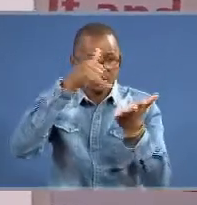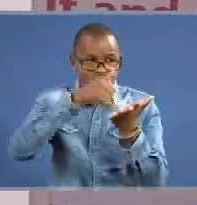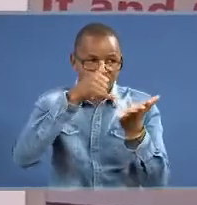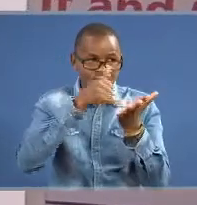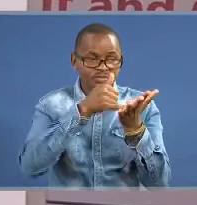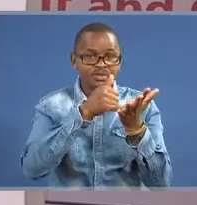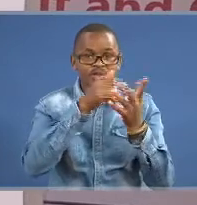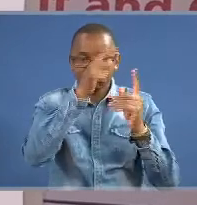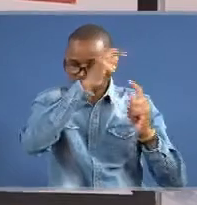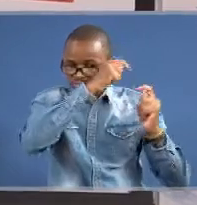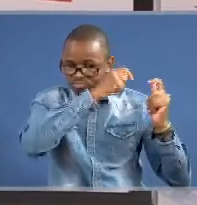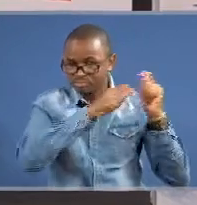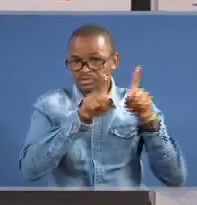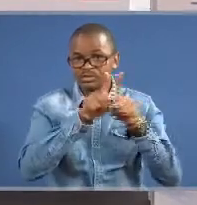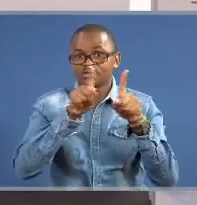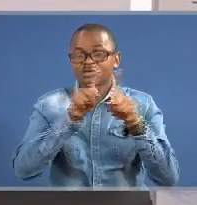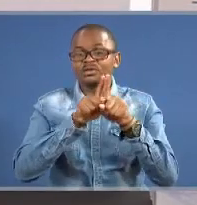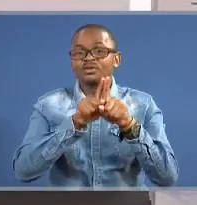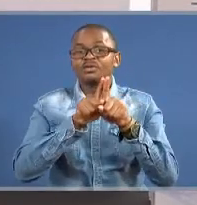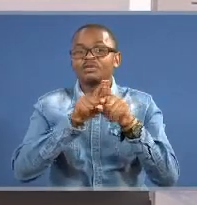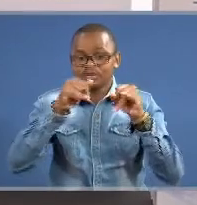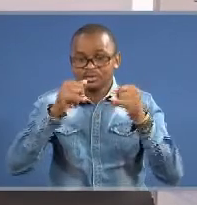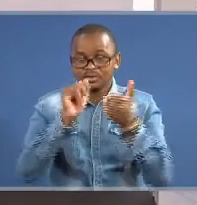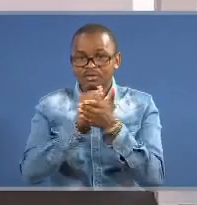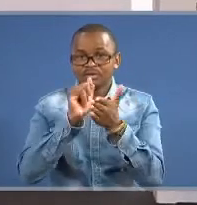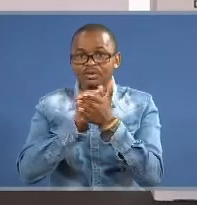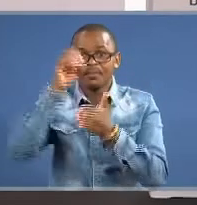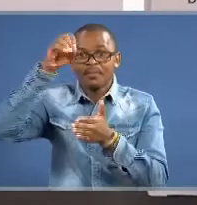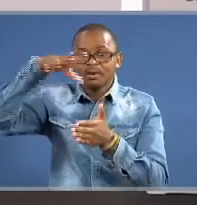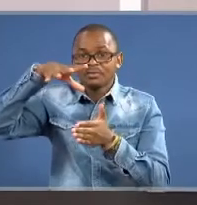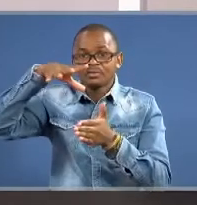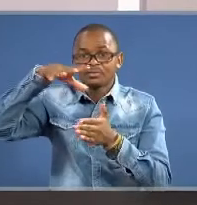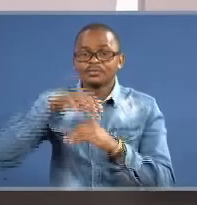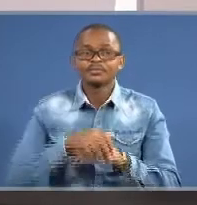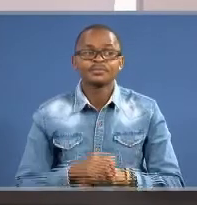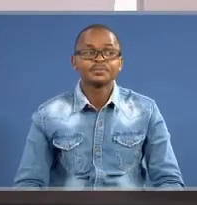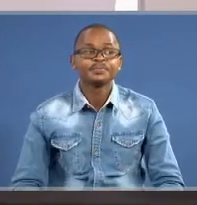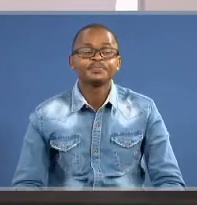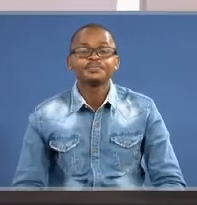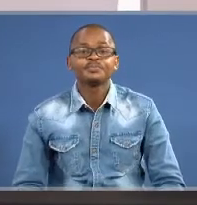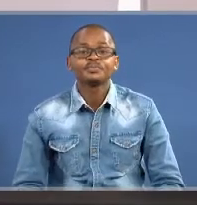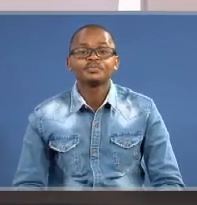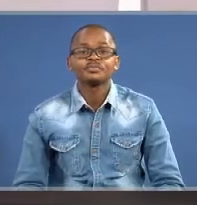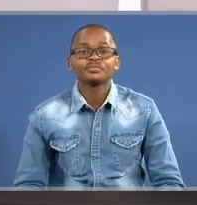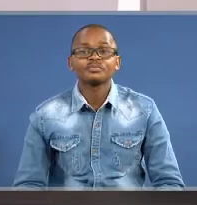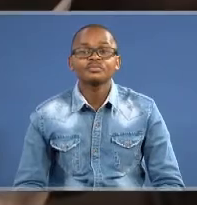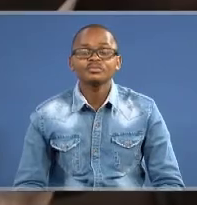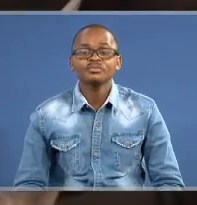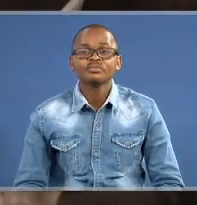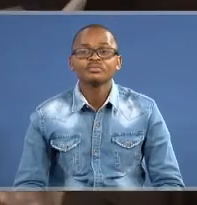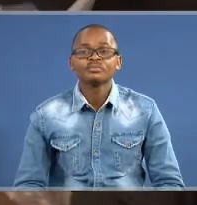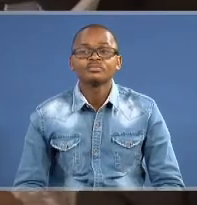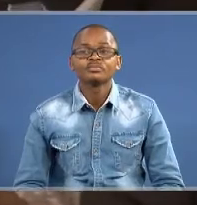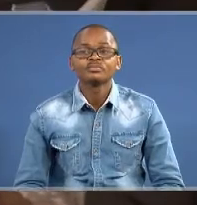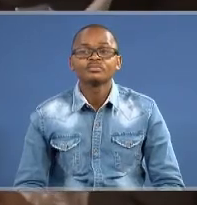wa kitamaduni na pia miundombinu kama umeme. Grace Josephine, KUTV.